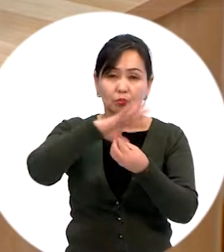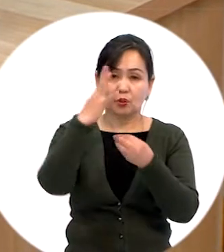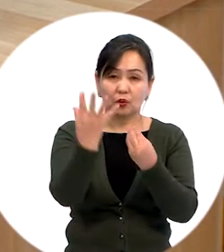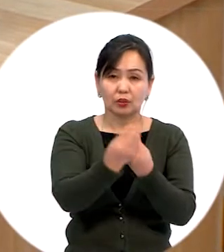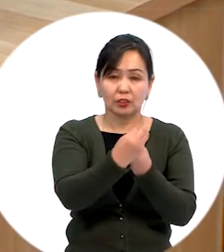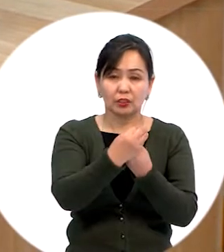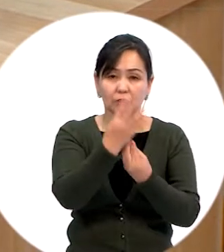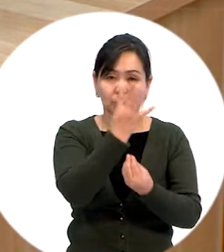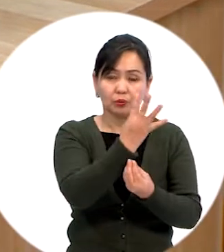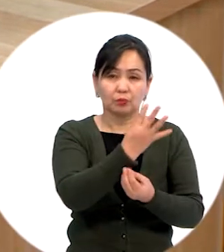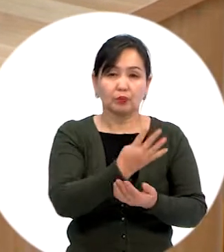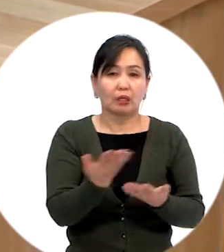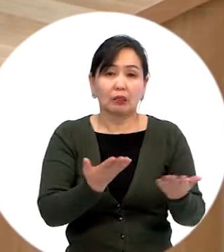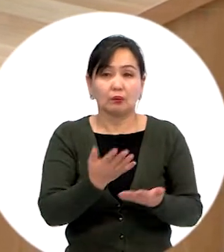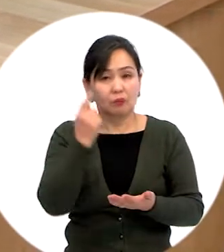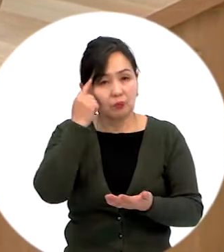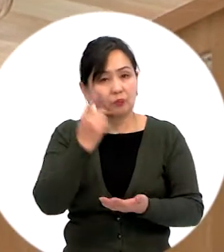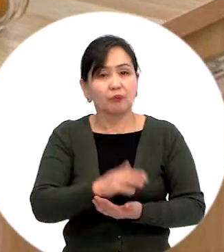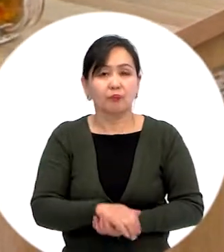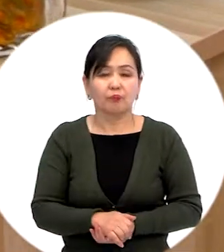Брокколи 4,